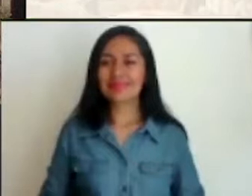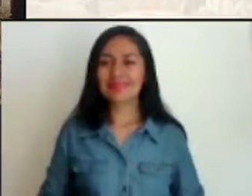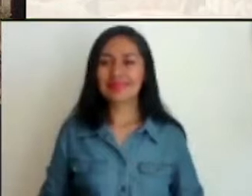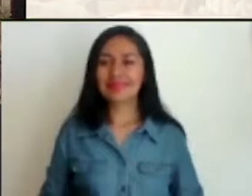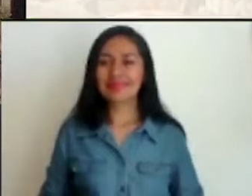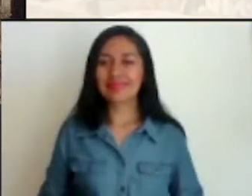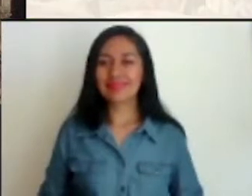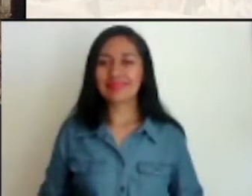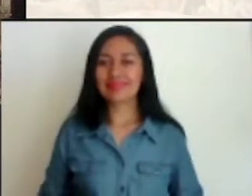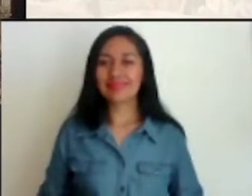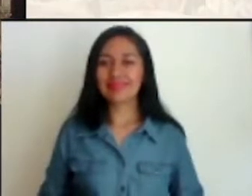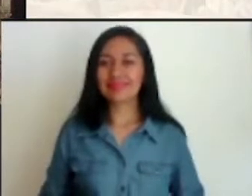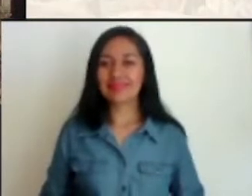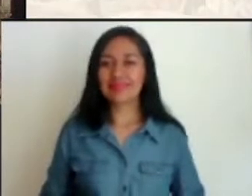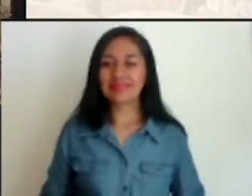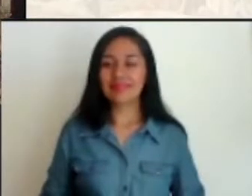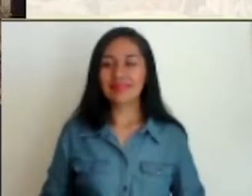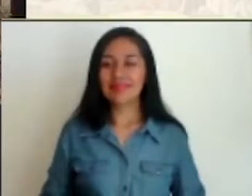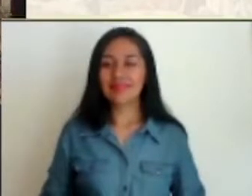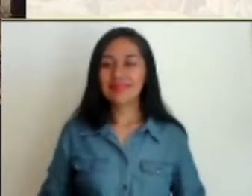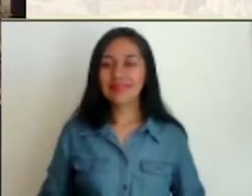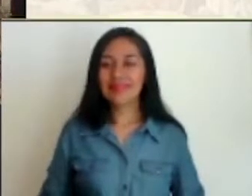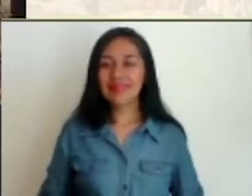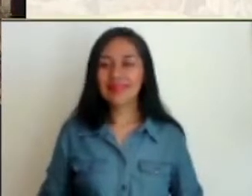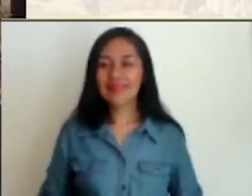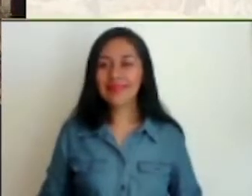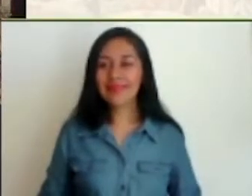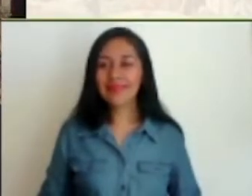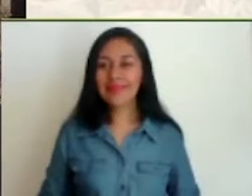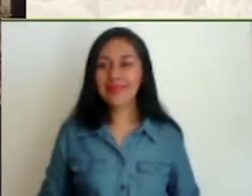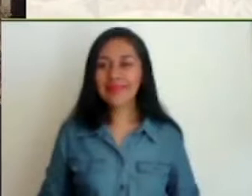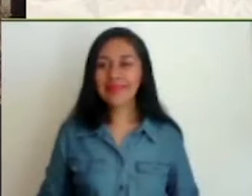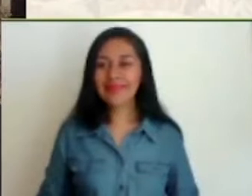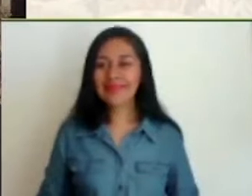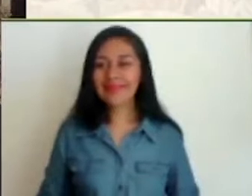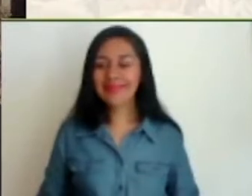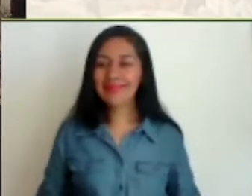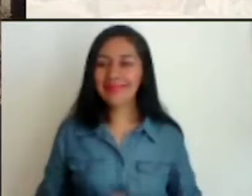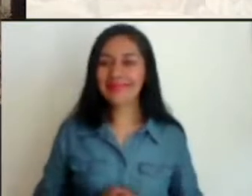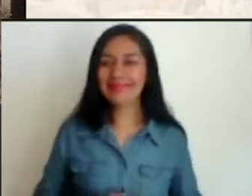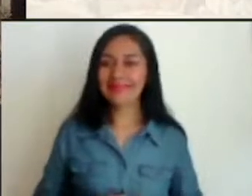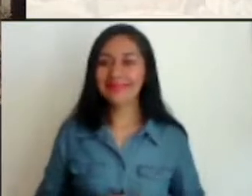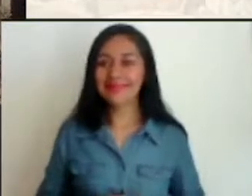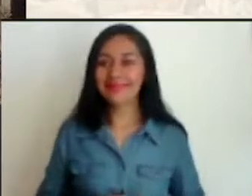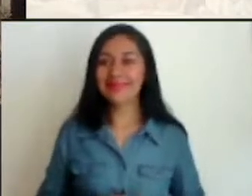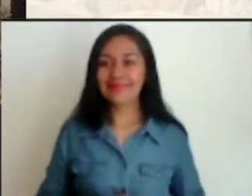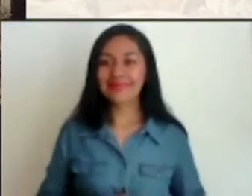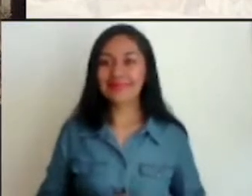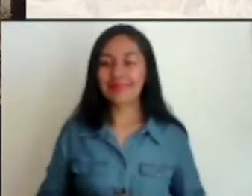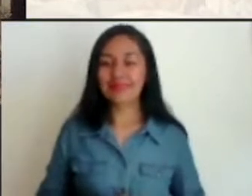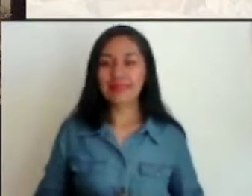una suddivisione metodologica molto corretta per età, sesso e quartiere di appartenenza.